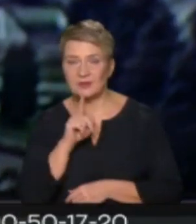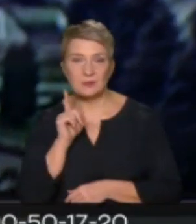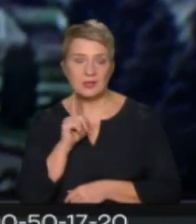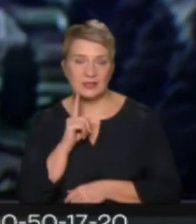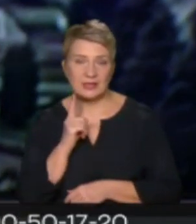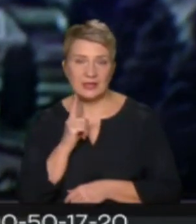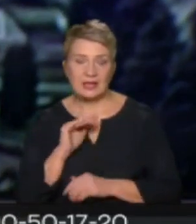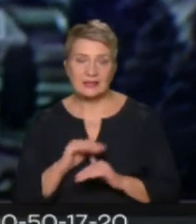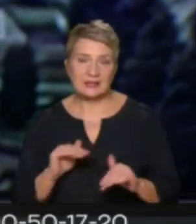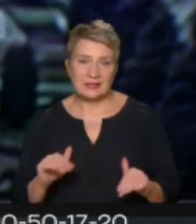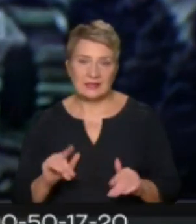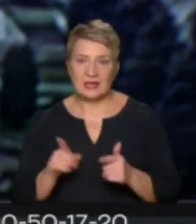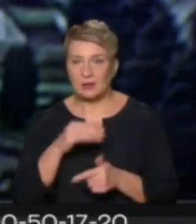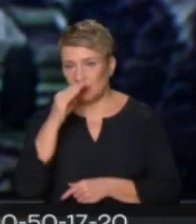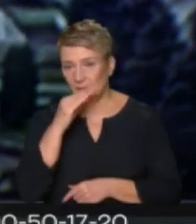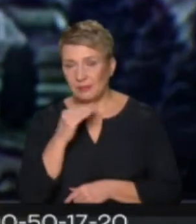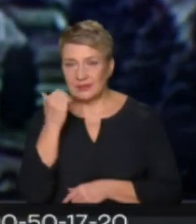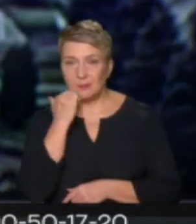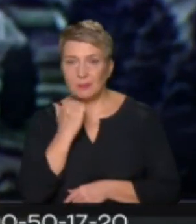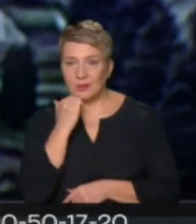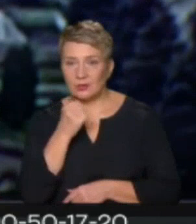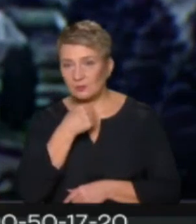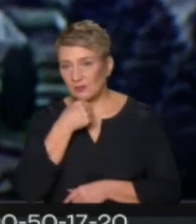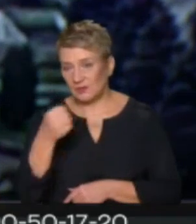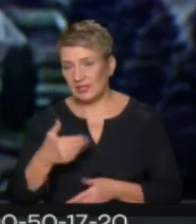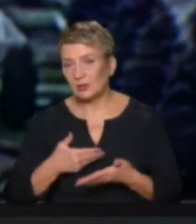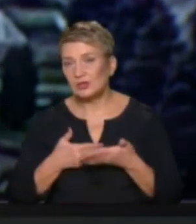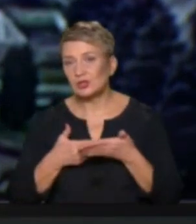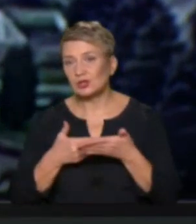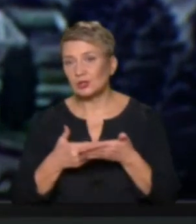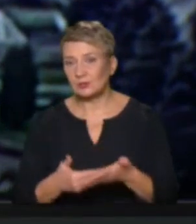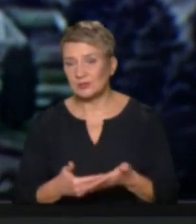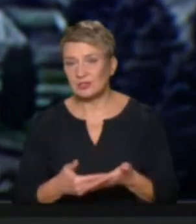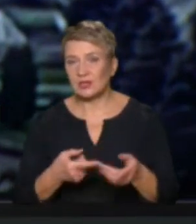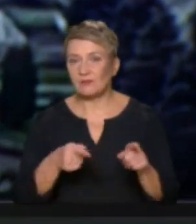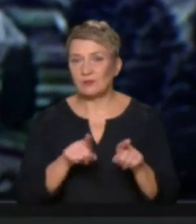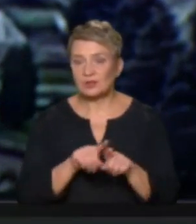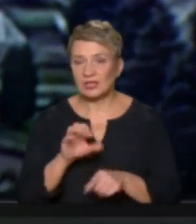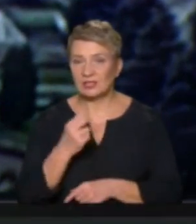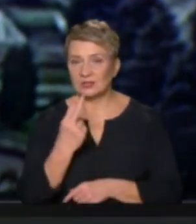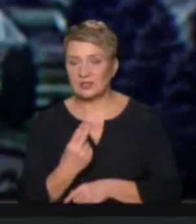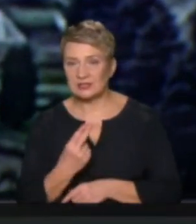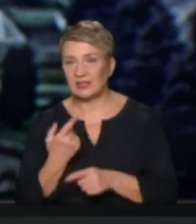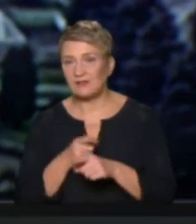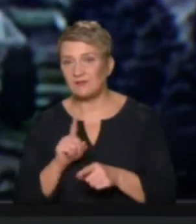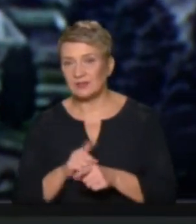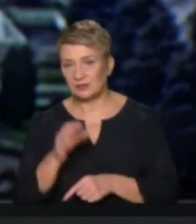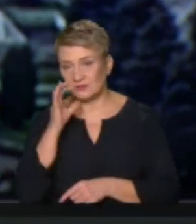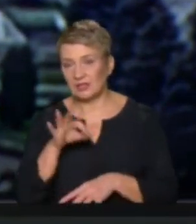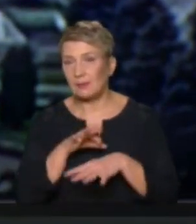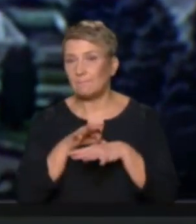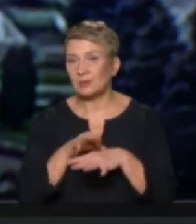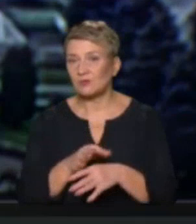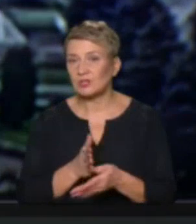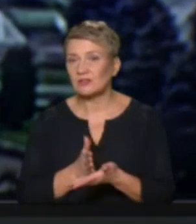або батьки похилого віку, ми допоможемо от в цій соціальній сфері або в цій освітній сфері. Тобто проводить, власне,